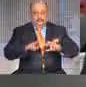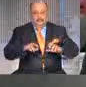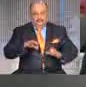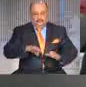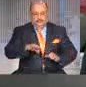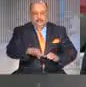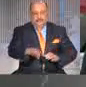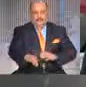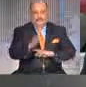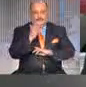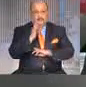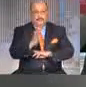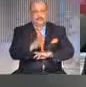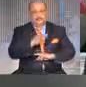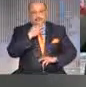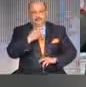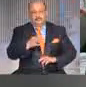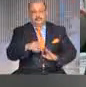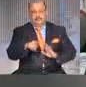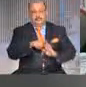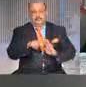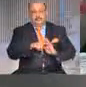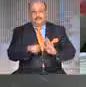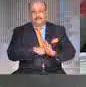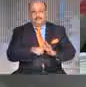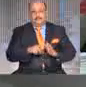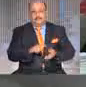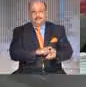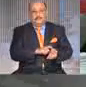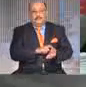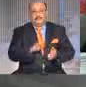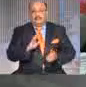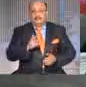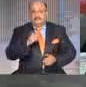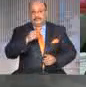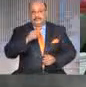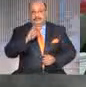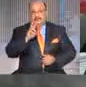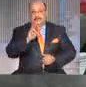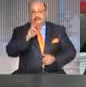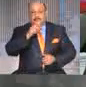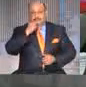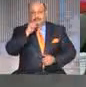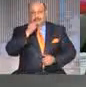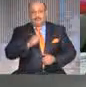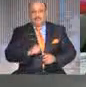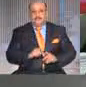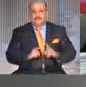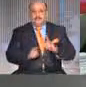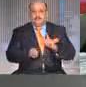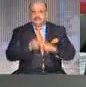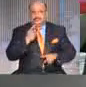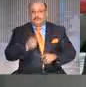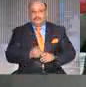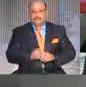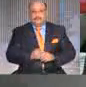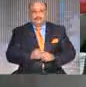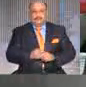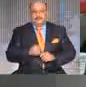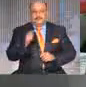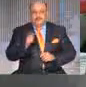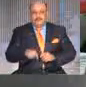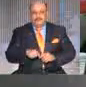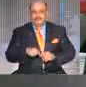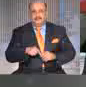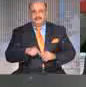حاجة التذوق زيت الزيتون وخاصة أهمية زيت الزيتون إكسترا فييرج.